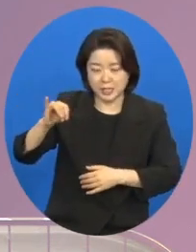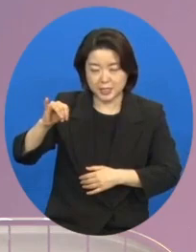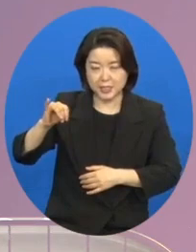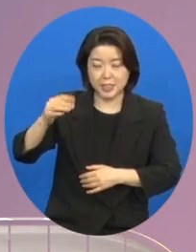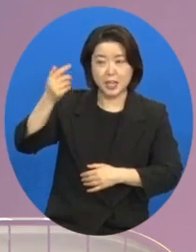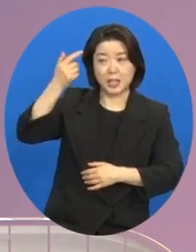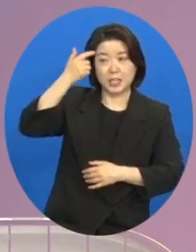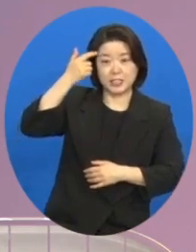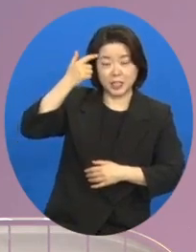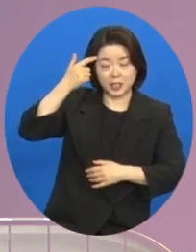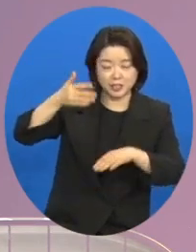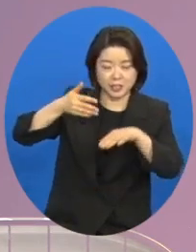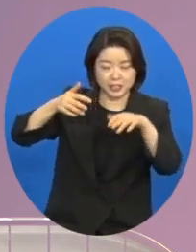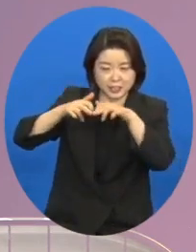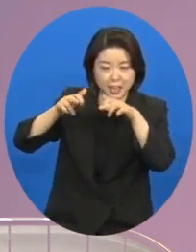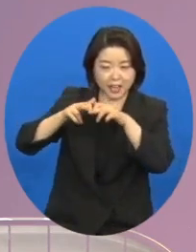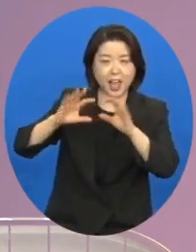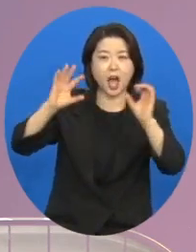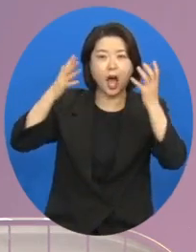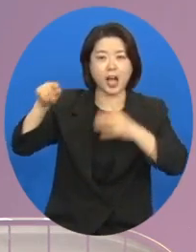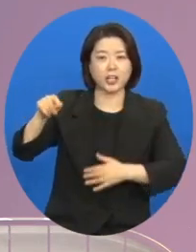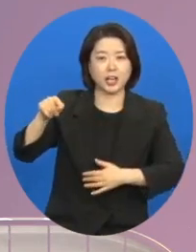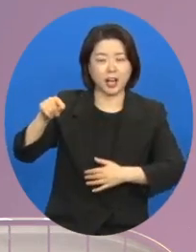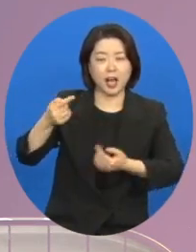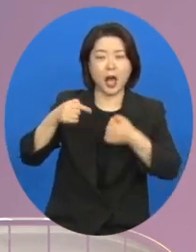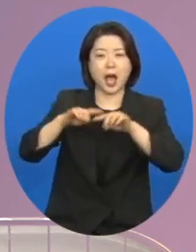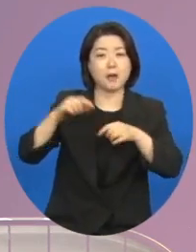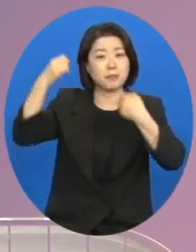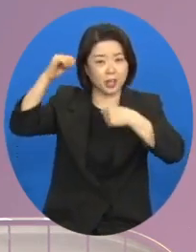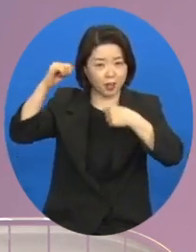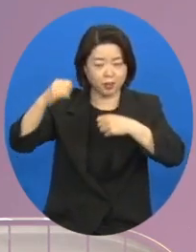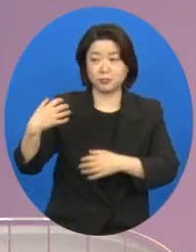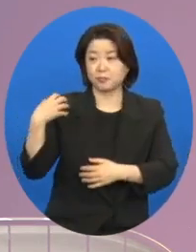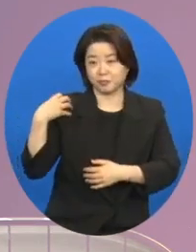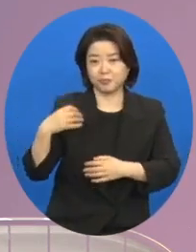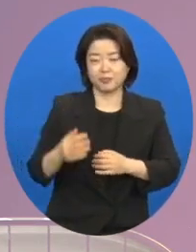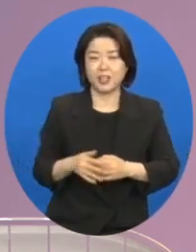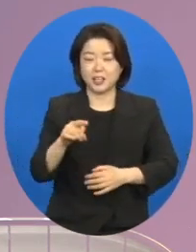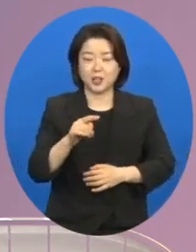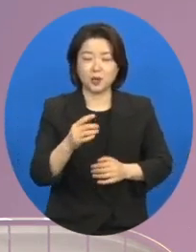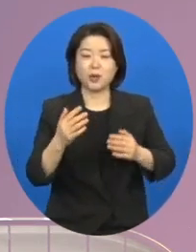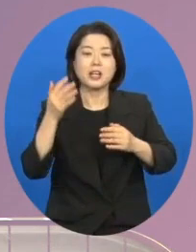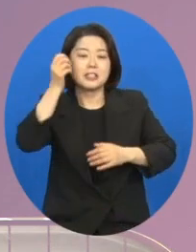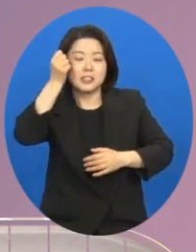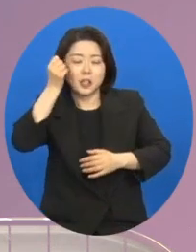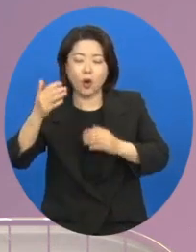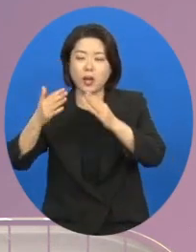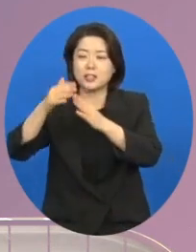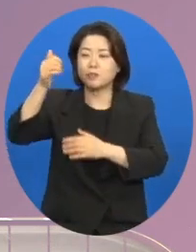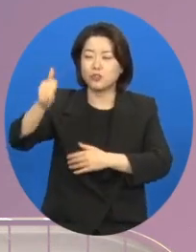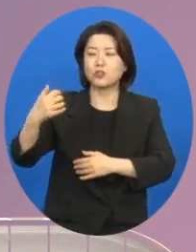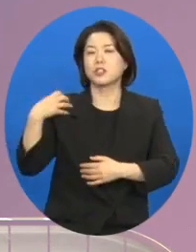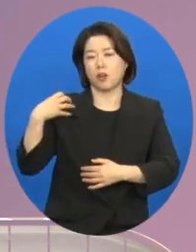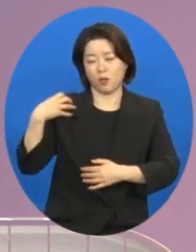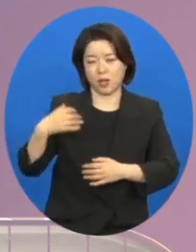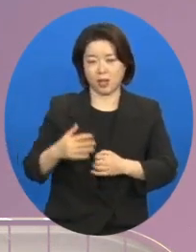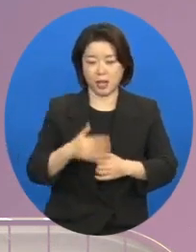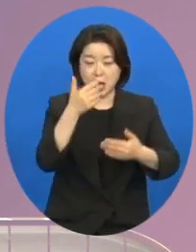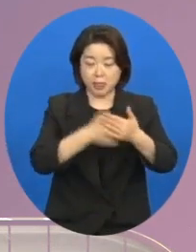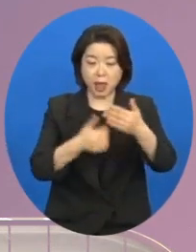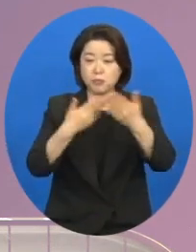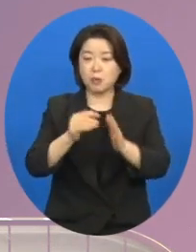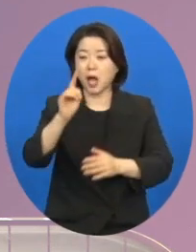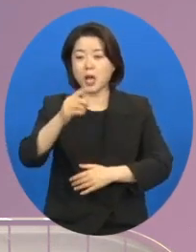그 아이에게도 역할이 주어졌는데, 여관집 주인 역할, 대사는 단 하나입니다. 빈방 없어요. 끝!